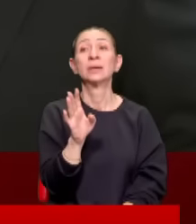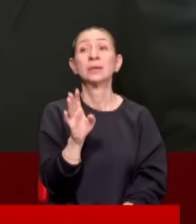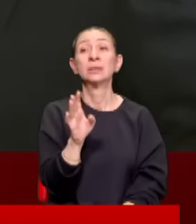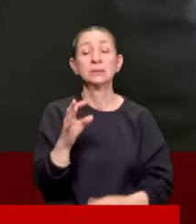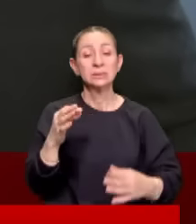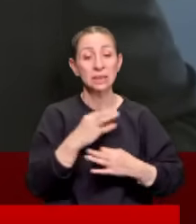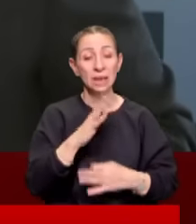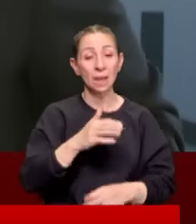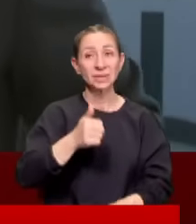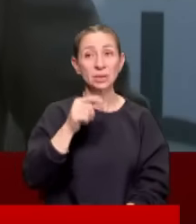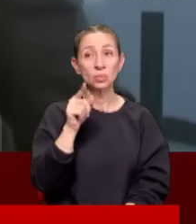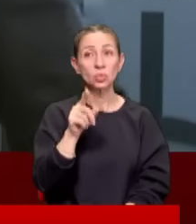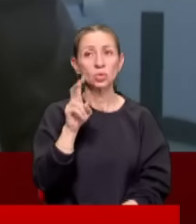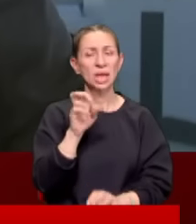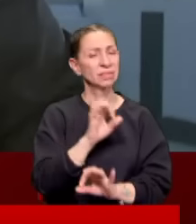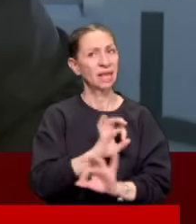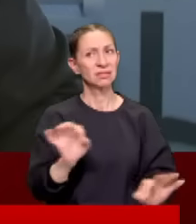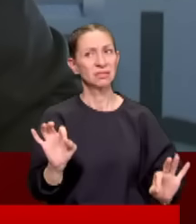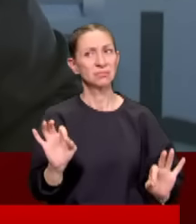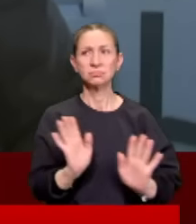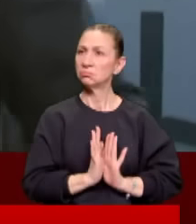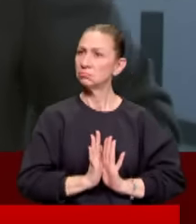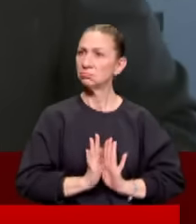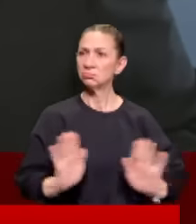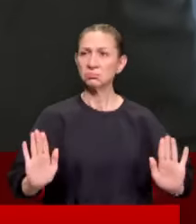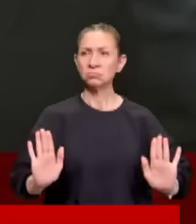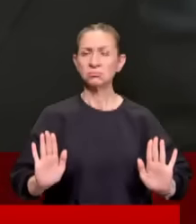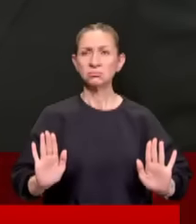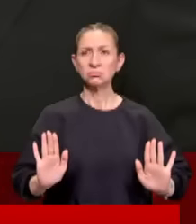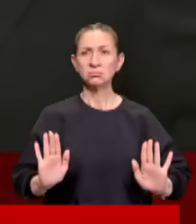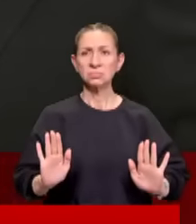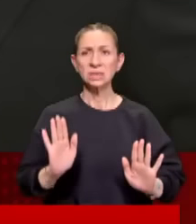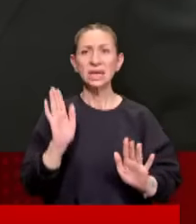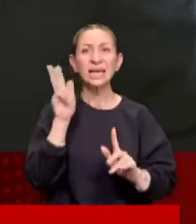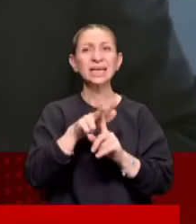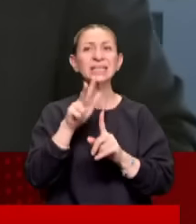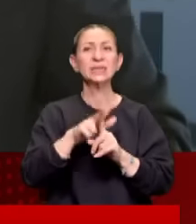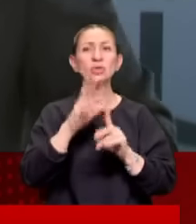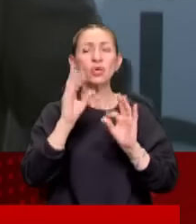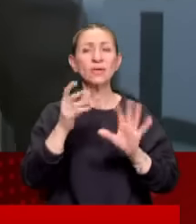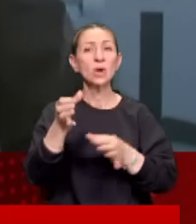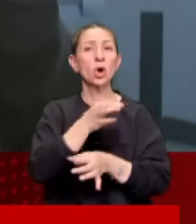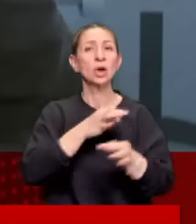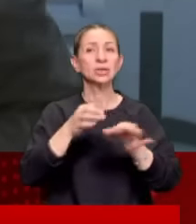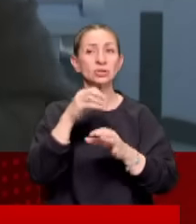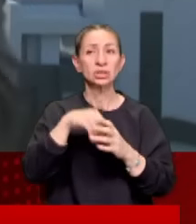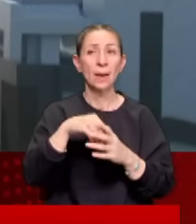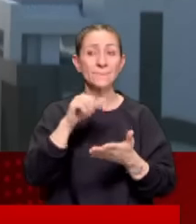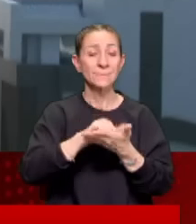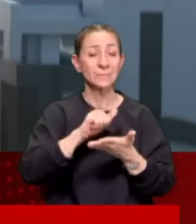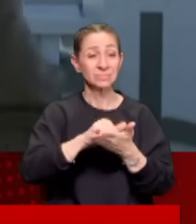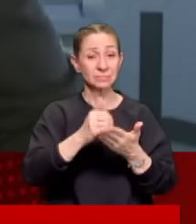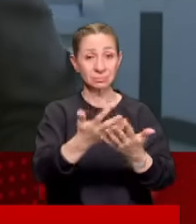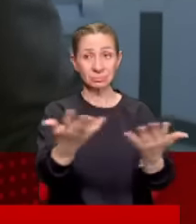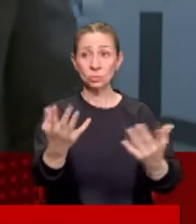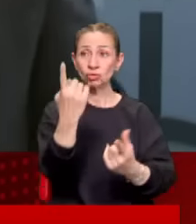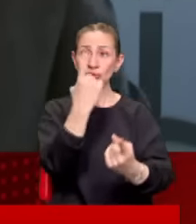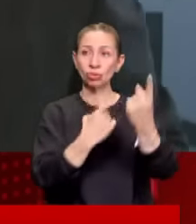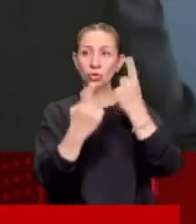Sayın Genel Başkan bu konuda çok net olduğunu ifade etti ve devamla katıldığı birçok organizasyonda da basın mensuplarının